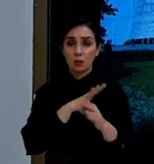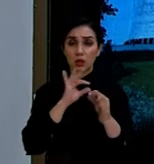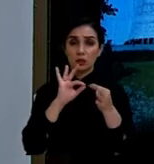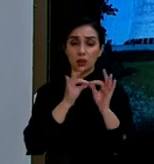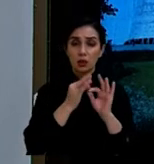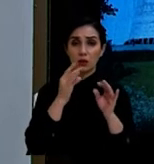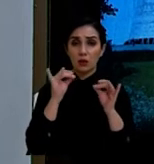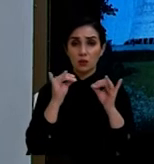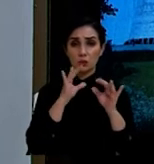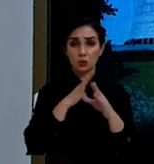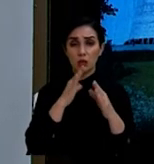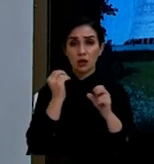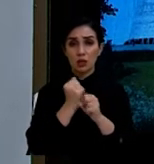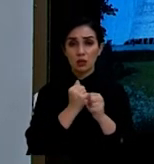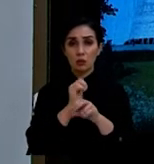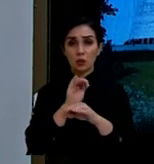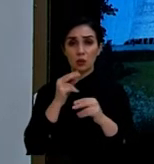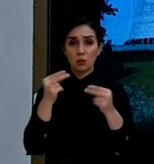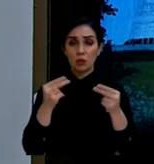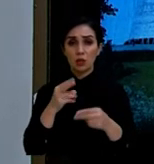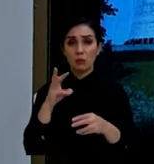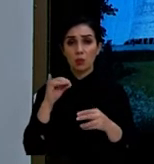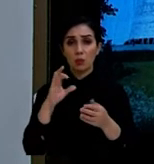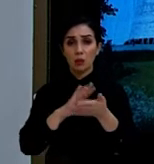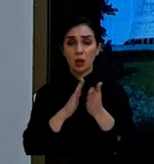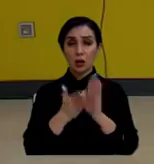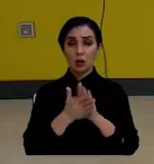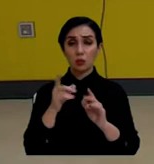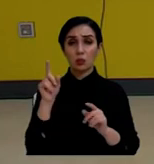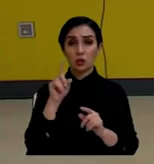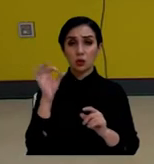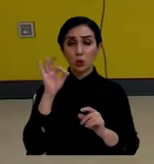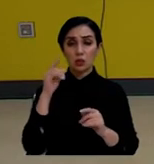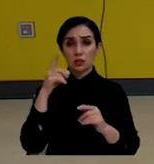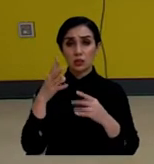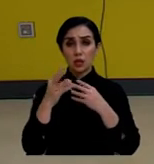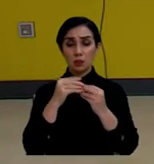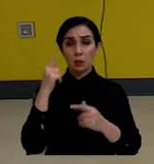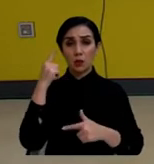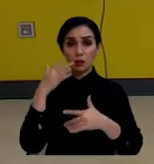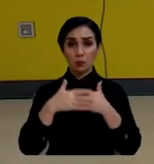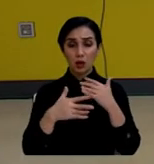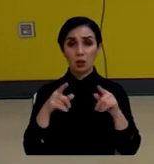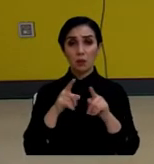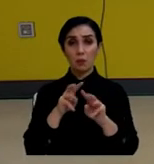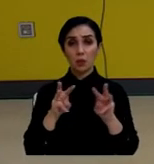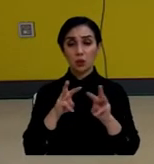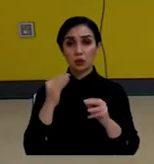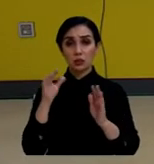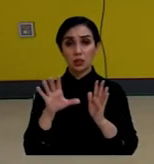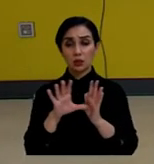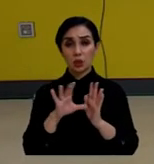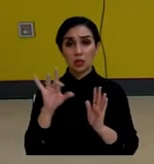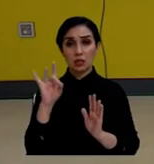детально обсуждены вопросы разработки и подписания меморандума о взаимопонимании между Министерством